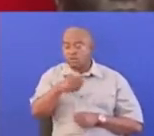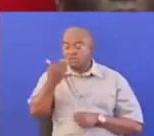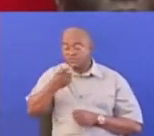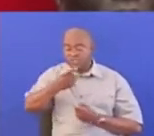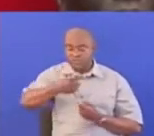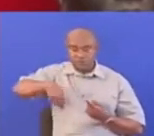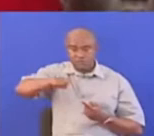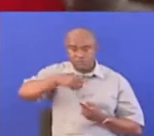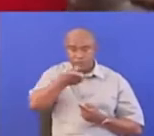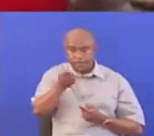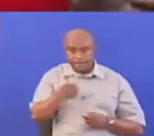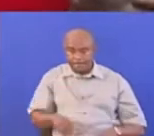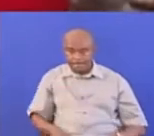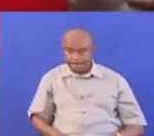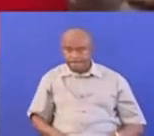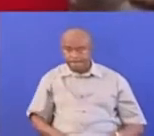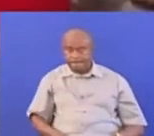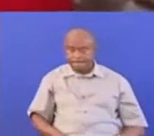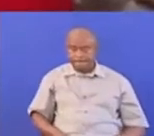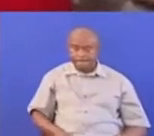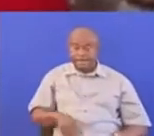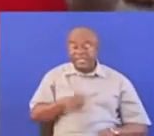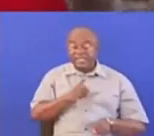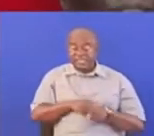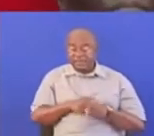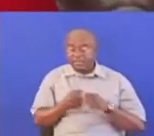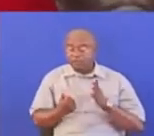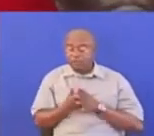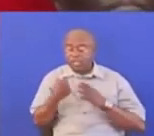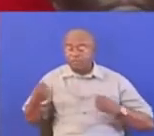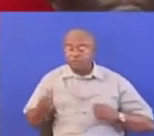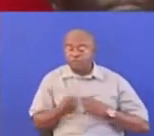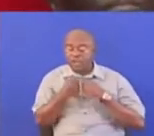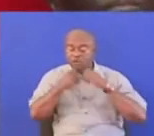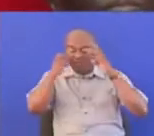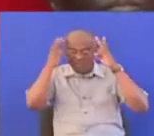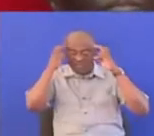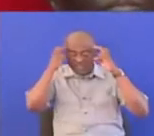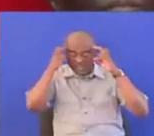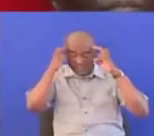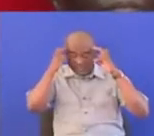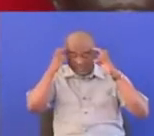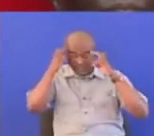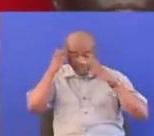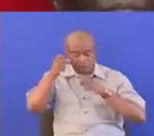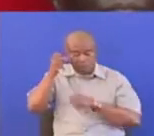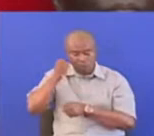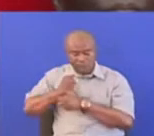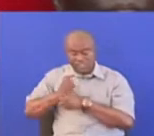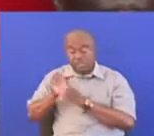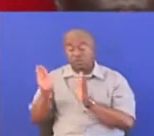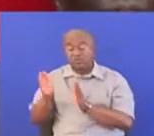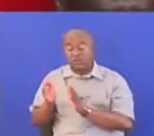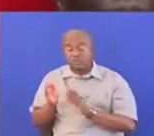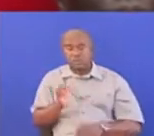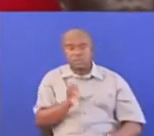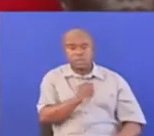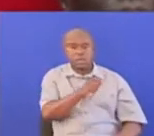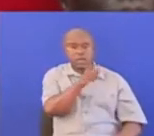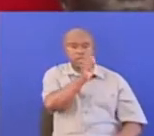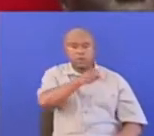Ruaha, hasa inapotokea mgongano wa kifikira kati ya wahifadhi na wananchi. Na lengo ni